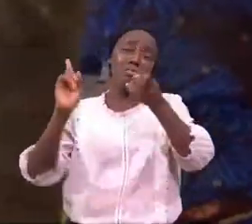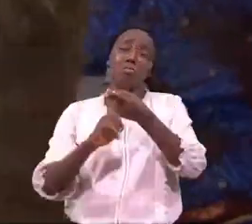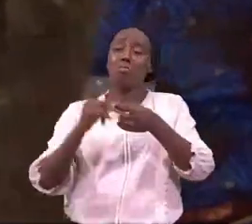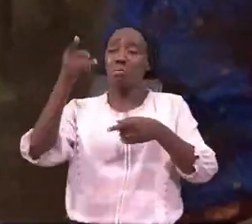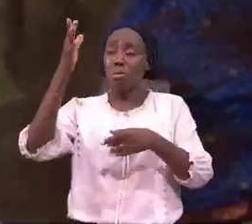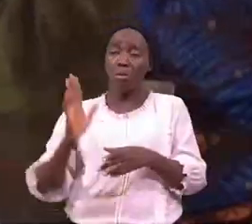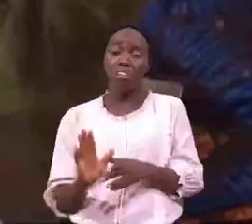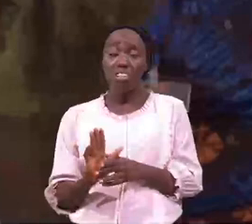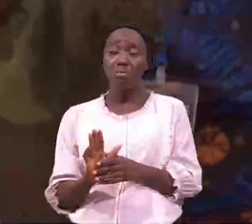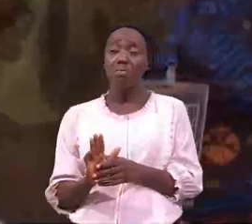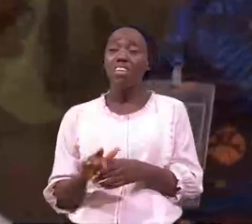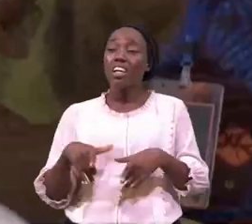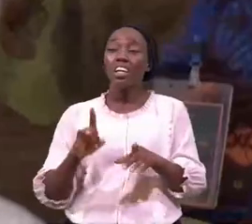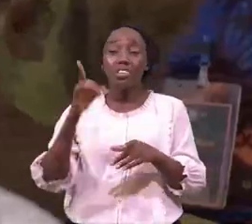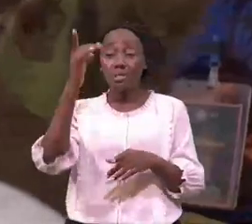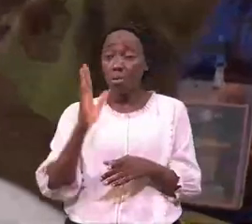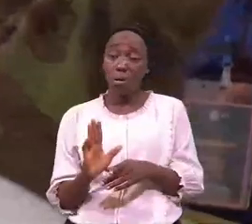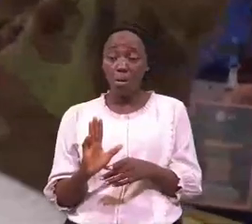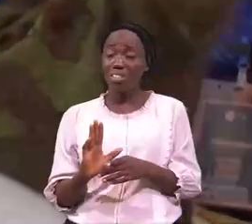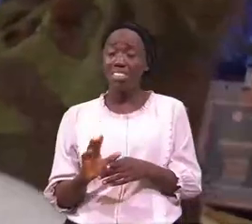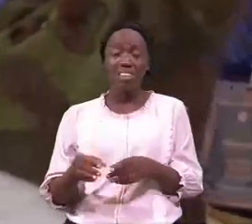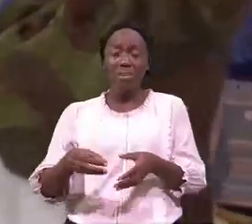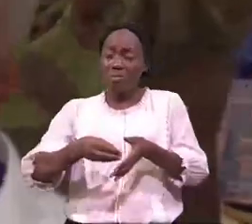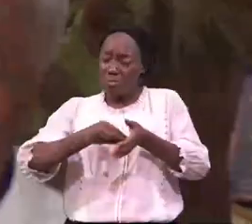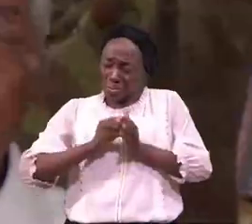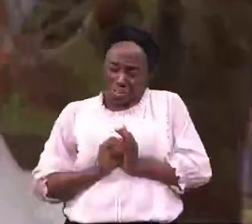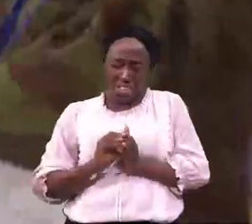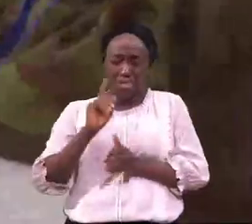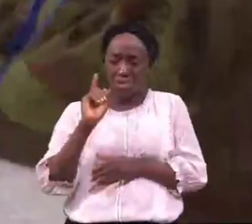te possède. Que Dieu te possède.